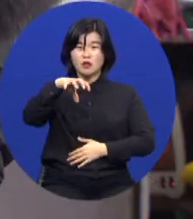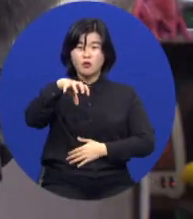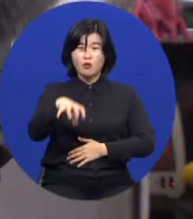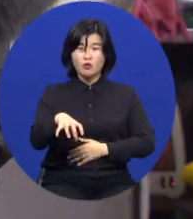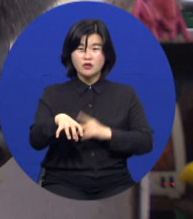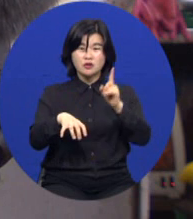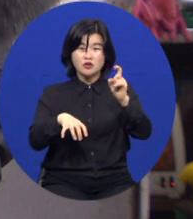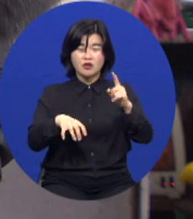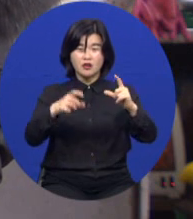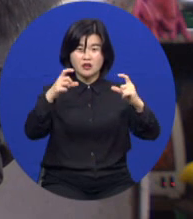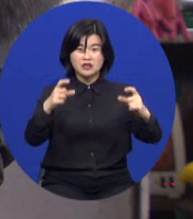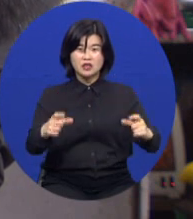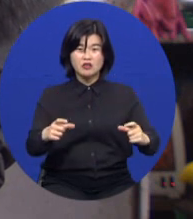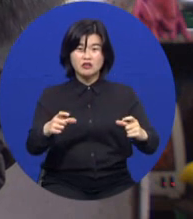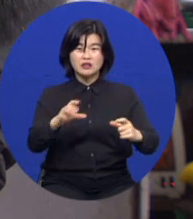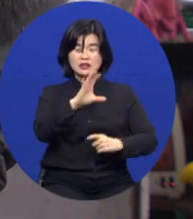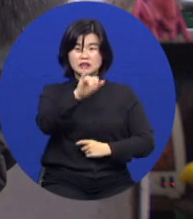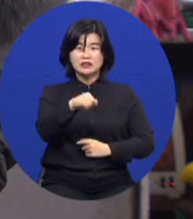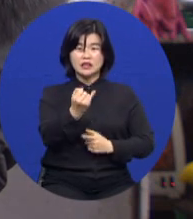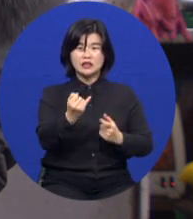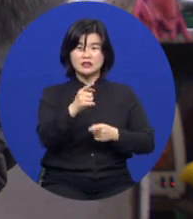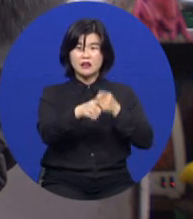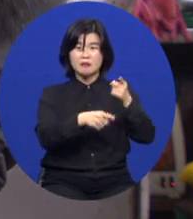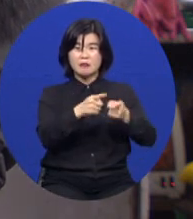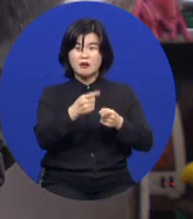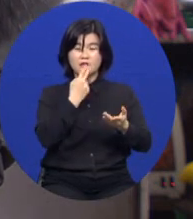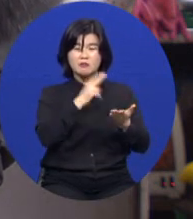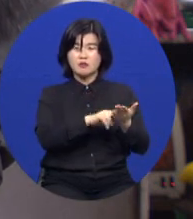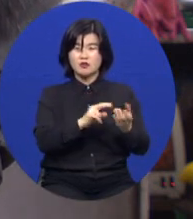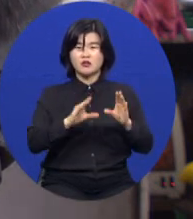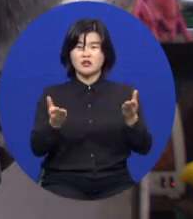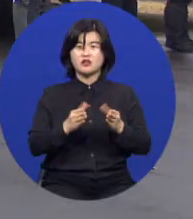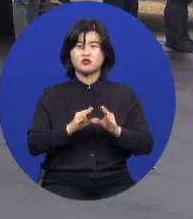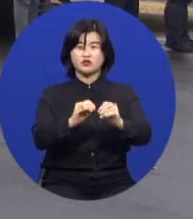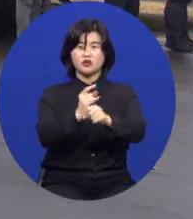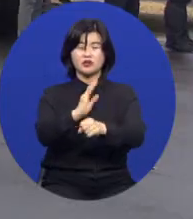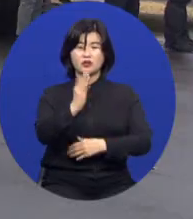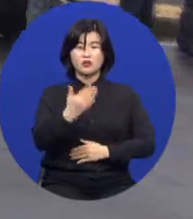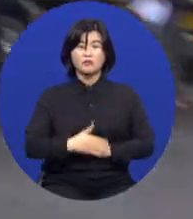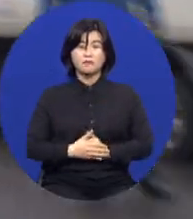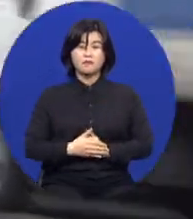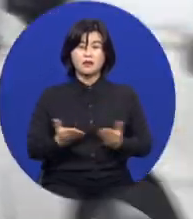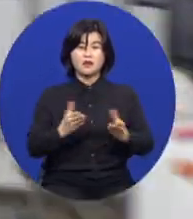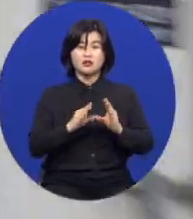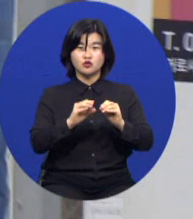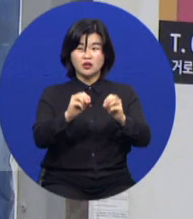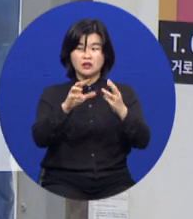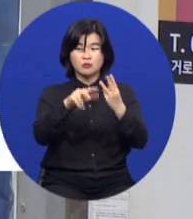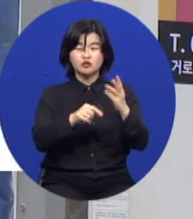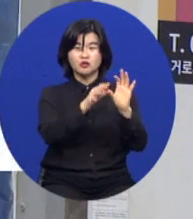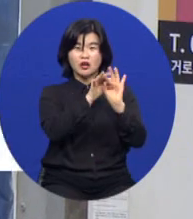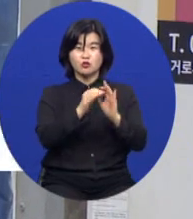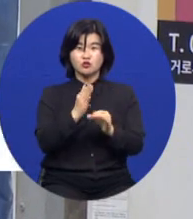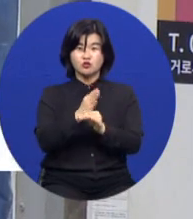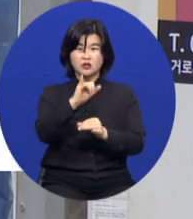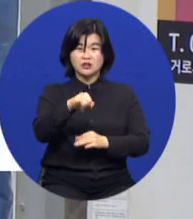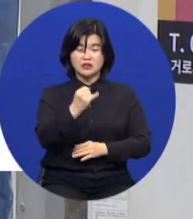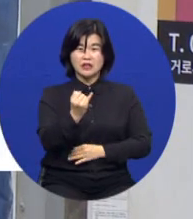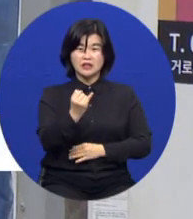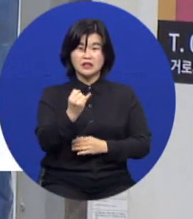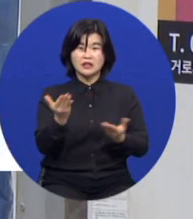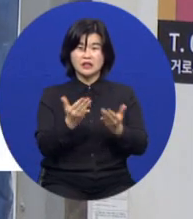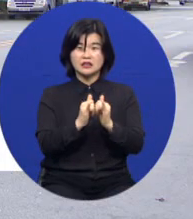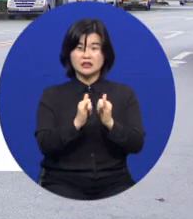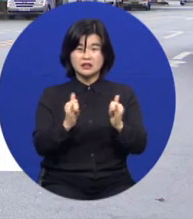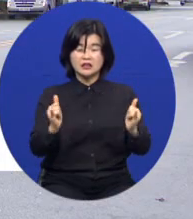모두 11개 지역에서 CJ 택배 접수와 배송이 중단됐습니다. 파업 3주일째에 접어든 CJ 대한통운